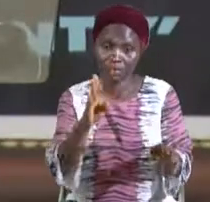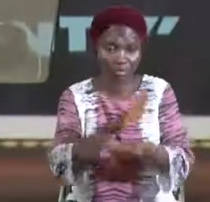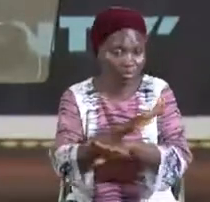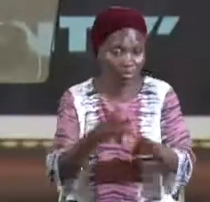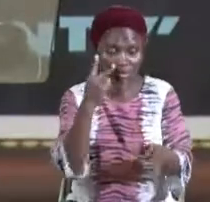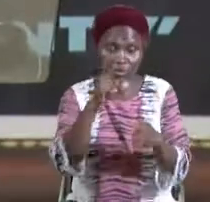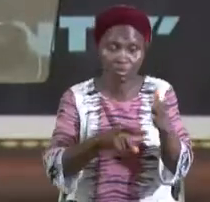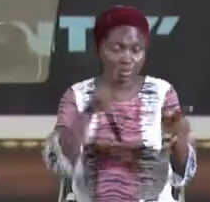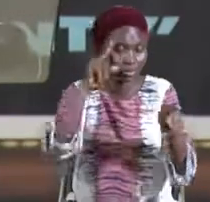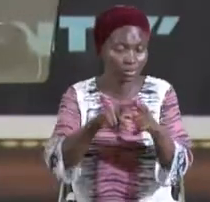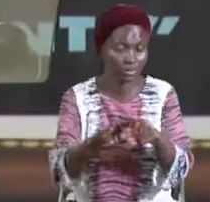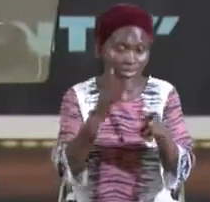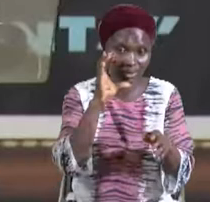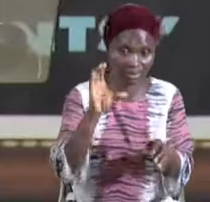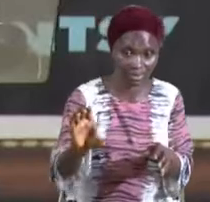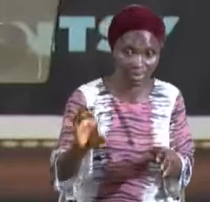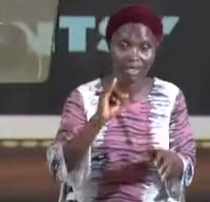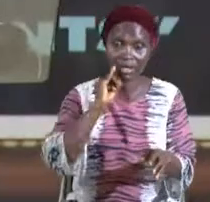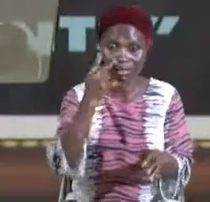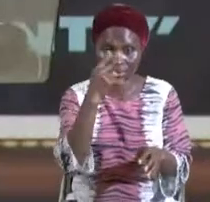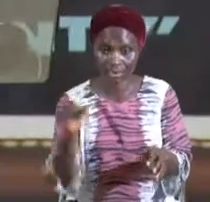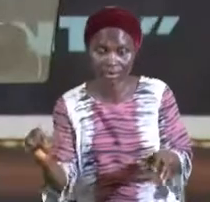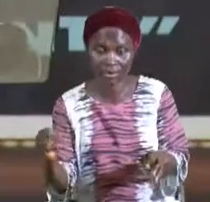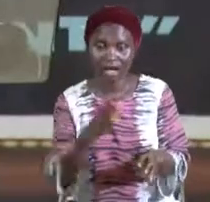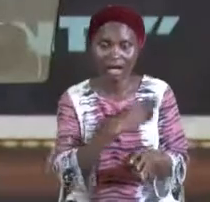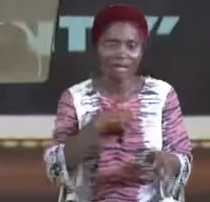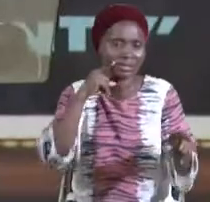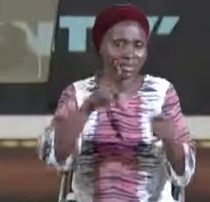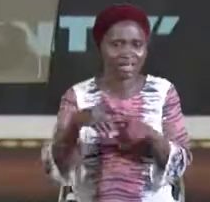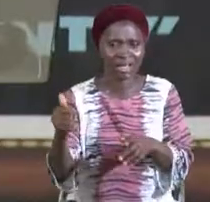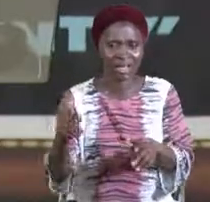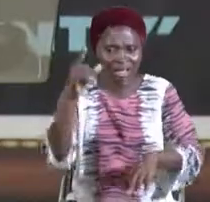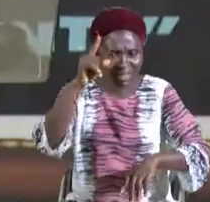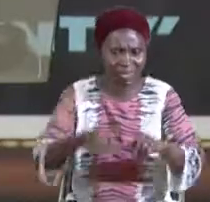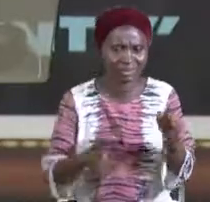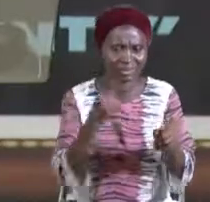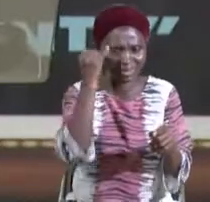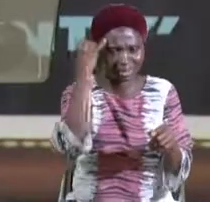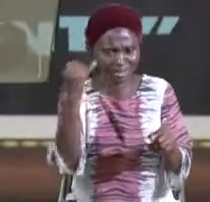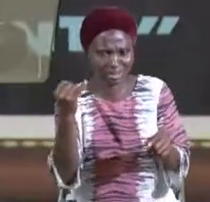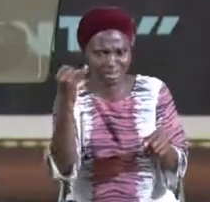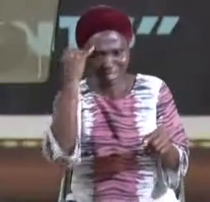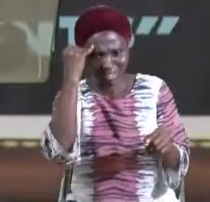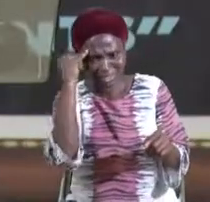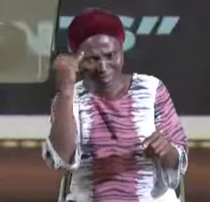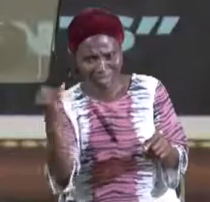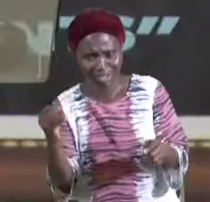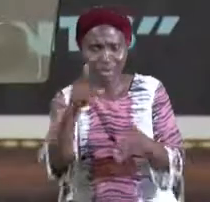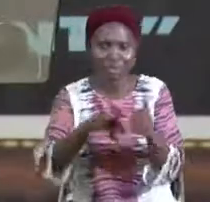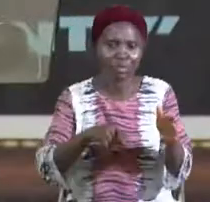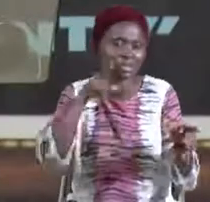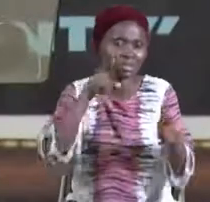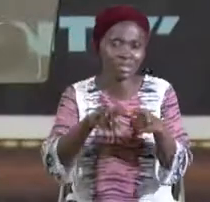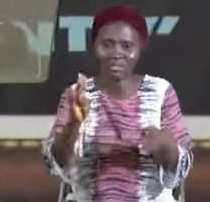vu. Et la sœur A ne peut pas imaginer ce que B dit, qu'elle a vu